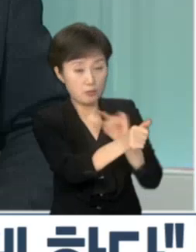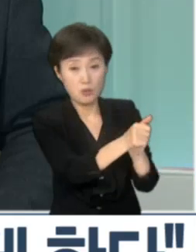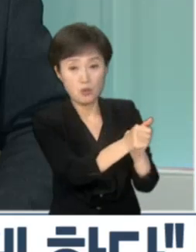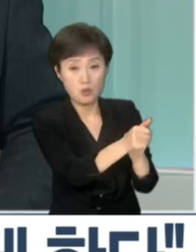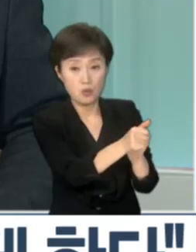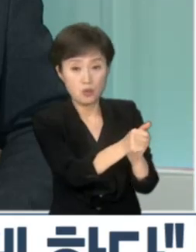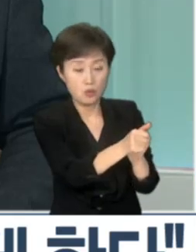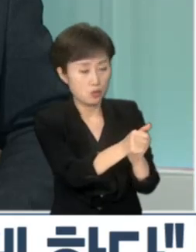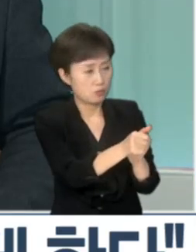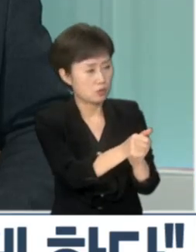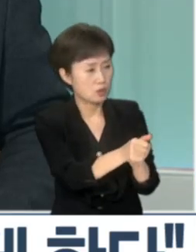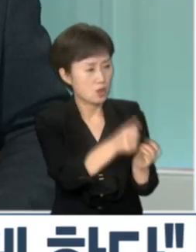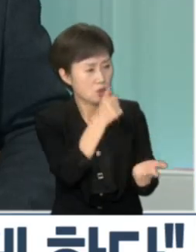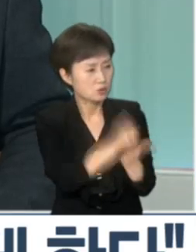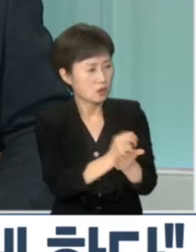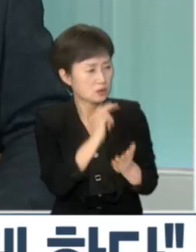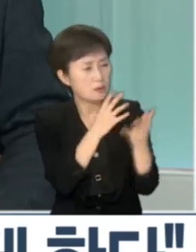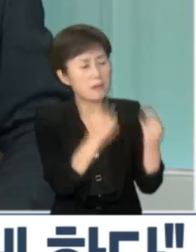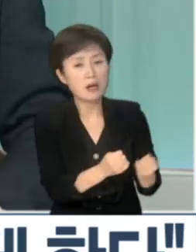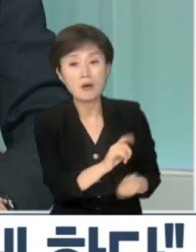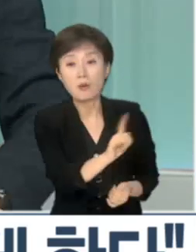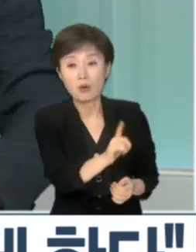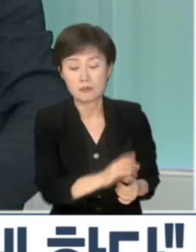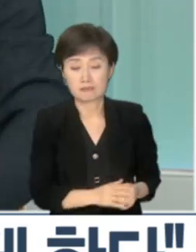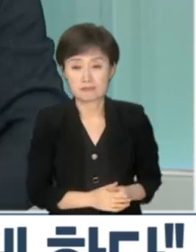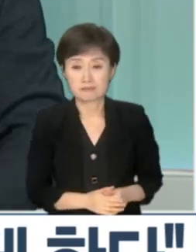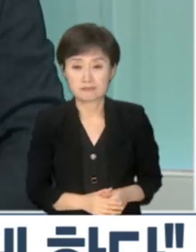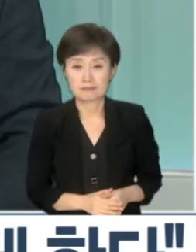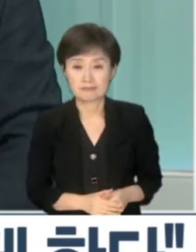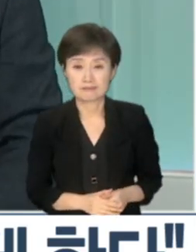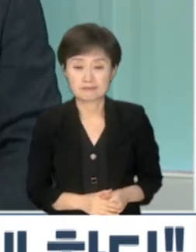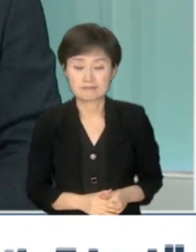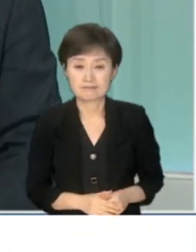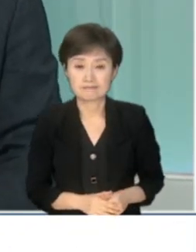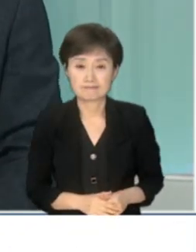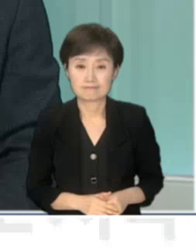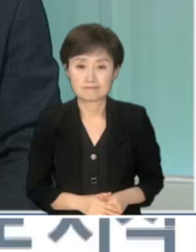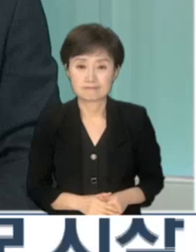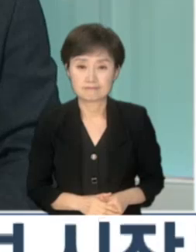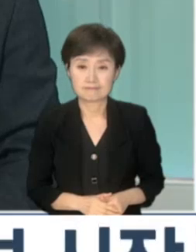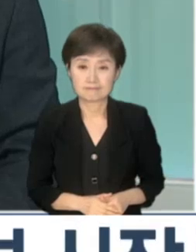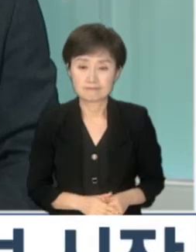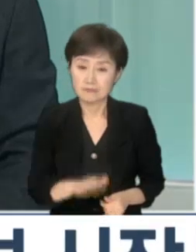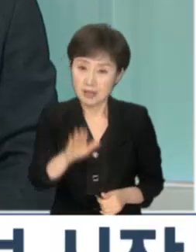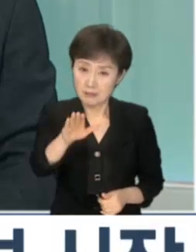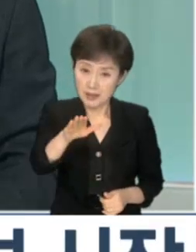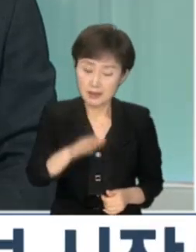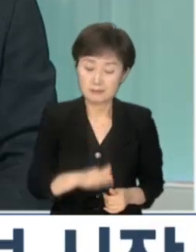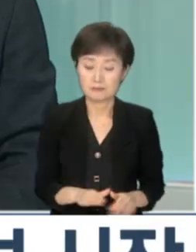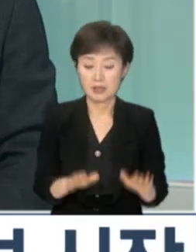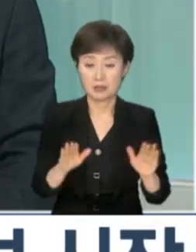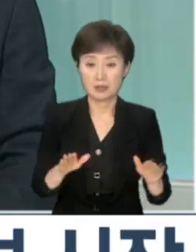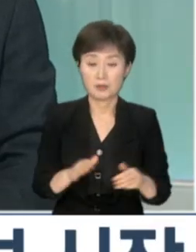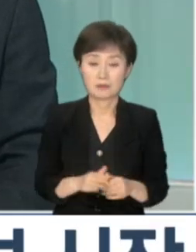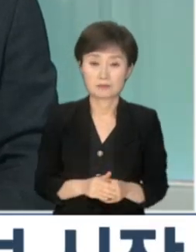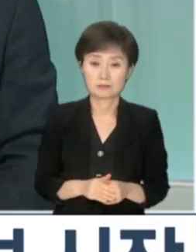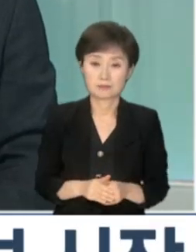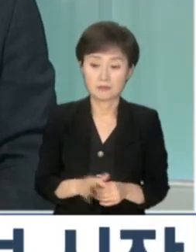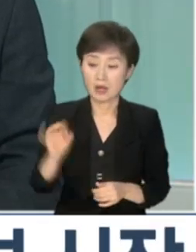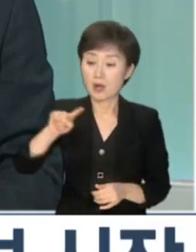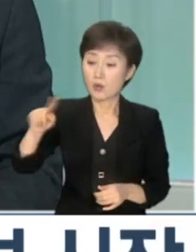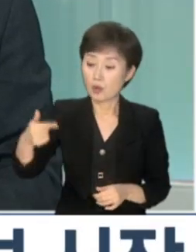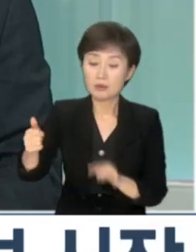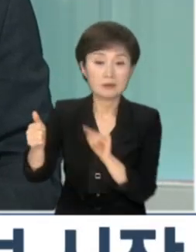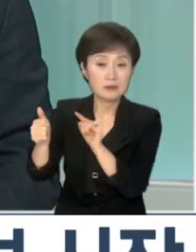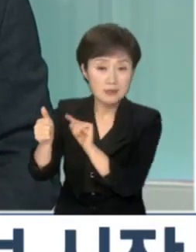어떤 당 리스크에 대해서는 어떻게 생각하십니까? 지금 일단 먼저 있잖아요. 예. 이 말씀 먼저 드리겠습니다. 그러니까 그러면 거기 원희룡